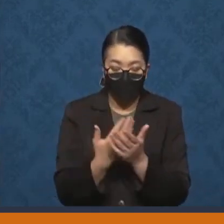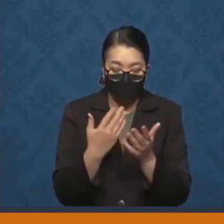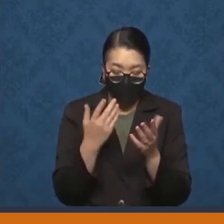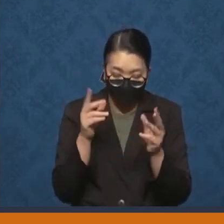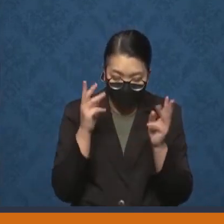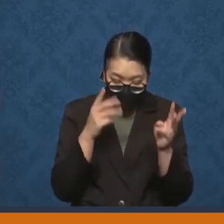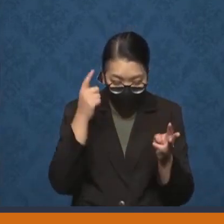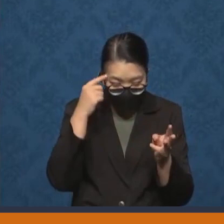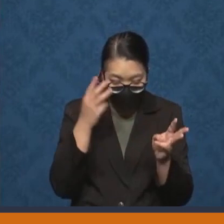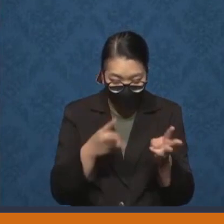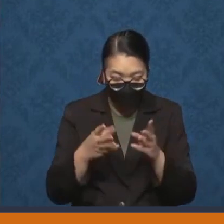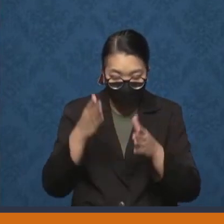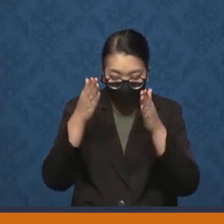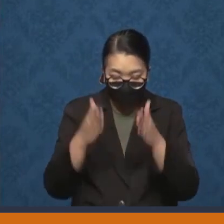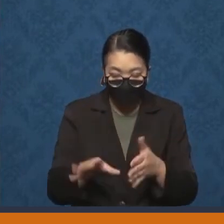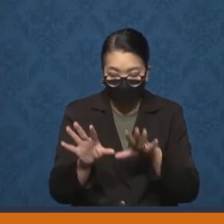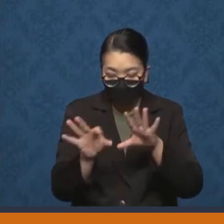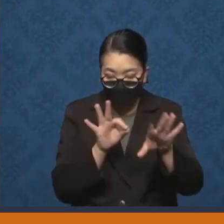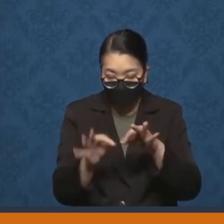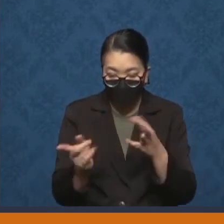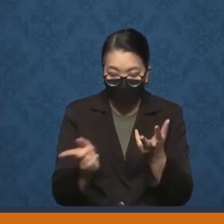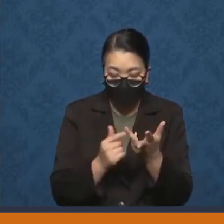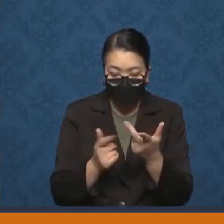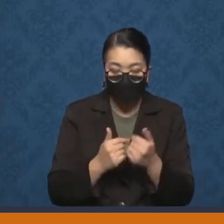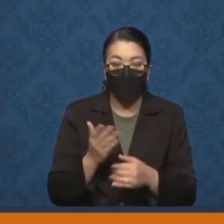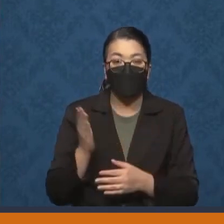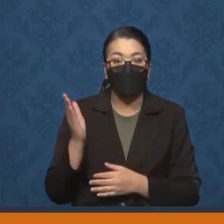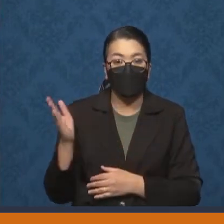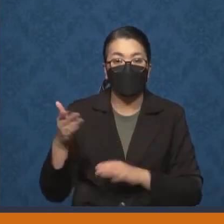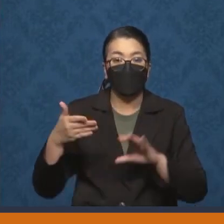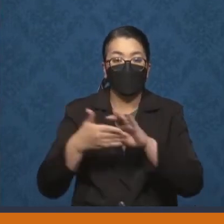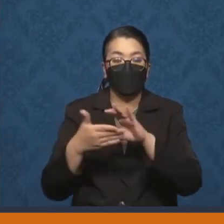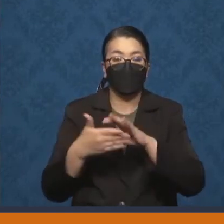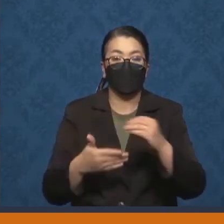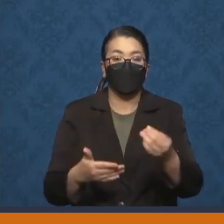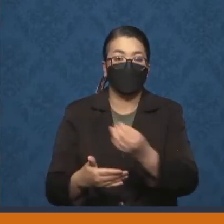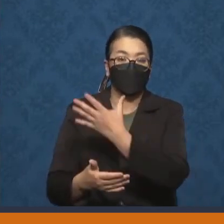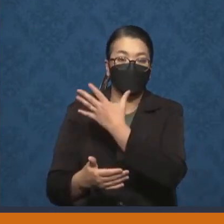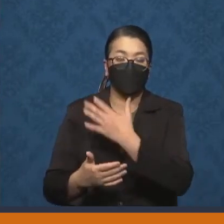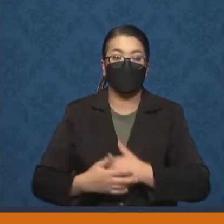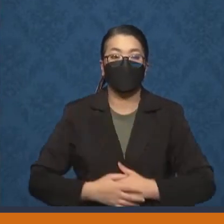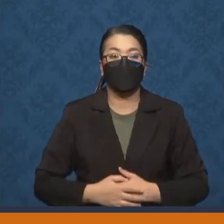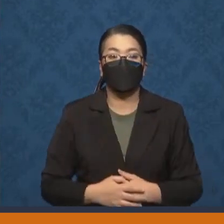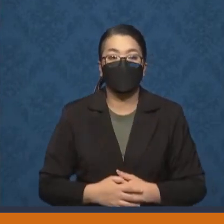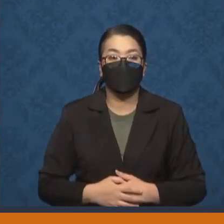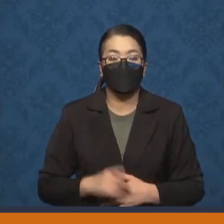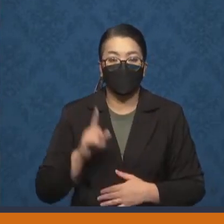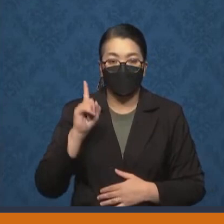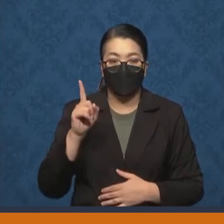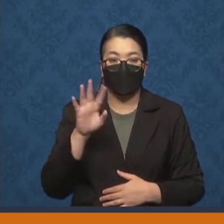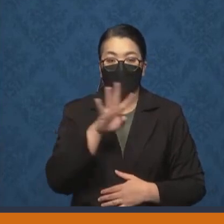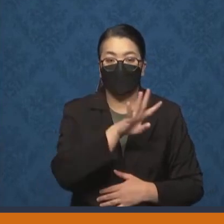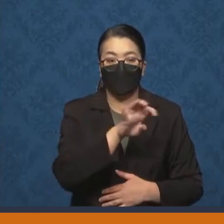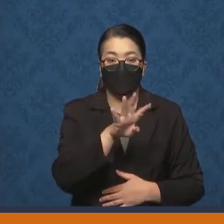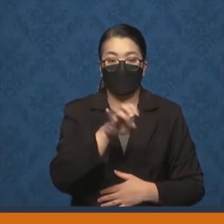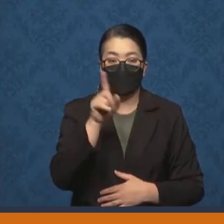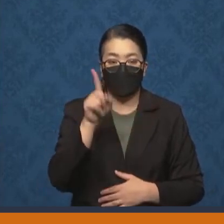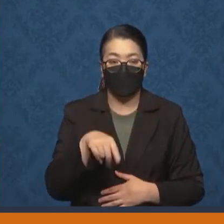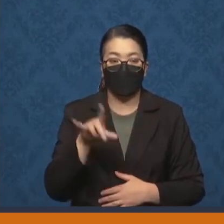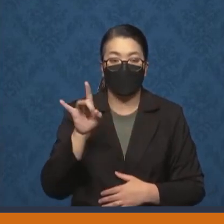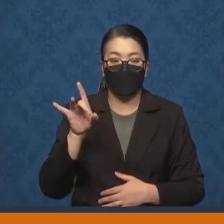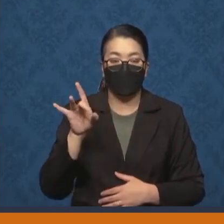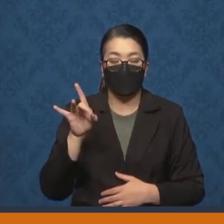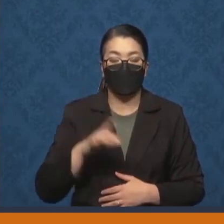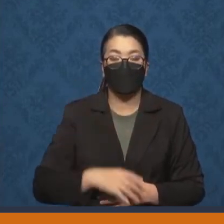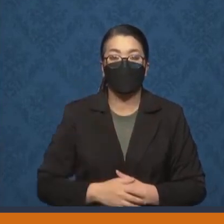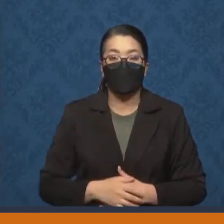ที่คำนวณอย่างง่ายๆนะครับท่านประธานรบกวนฝ่ายโสดนำสไลด์เวอร์ชันแรกนะครับที่เป็นสัดส่วน400นำขึ้นใน